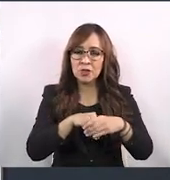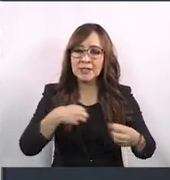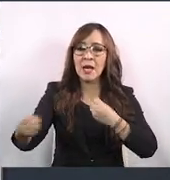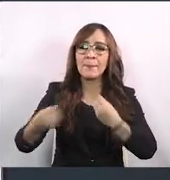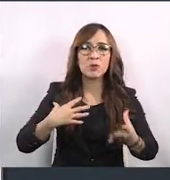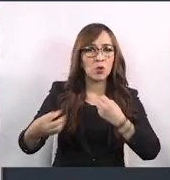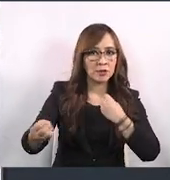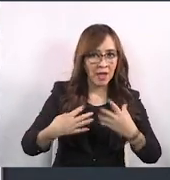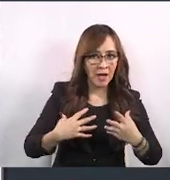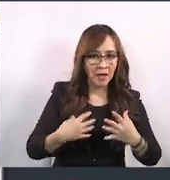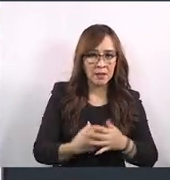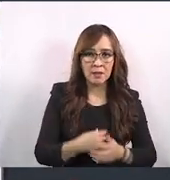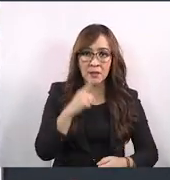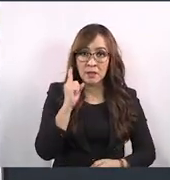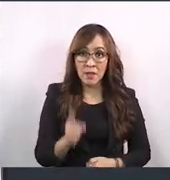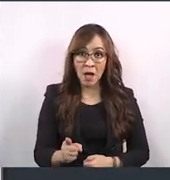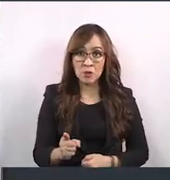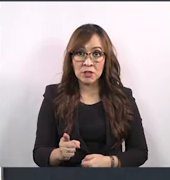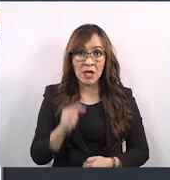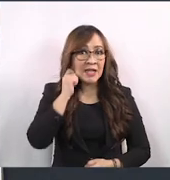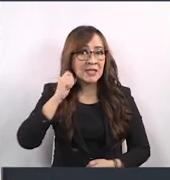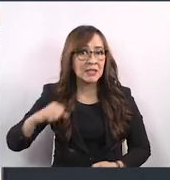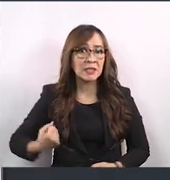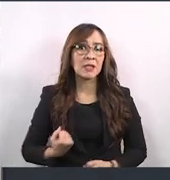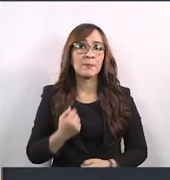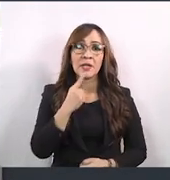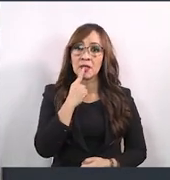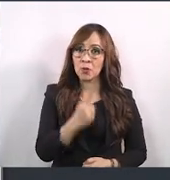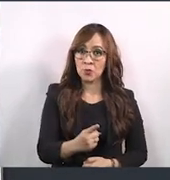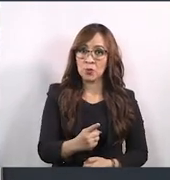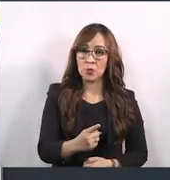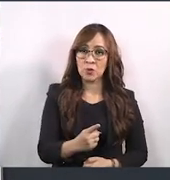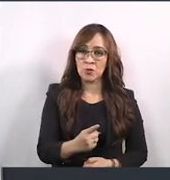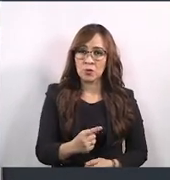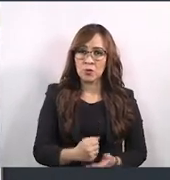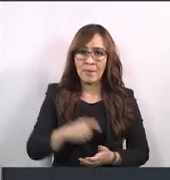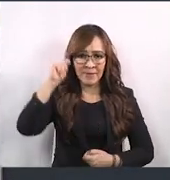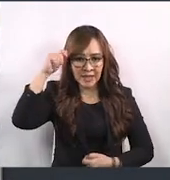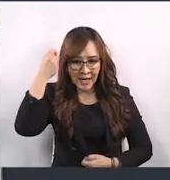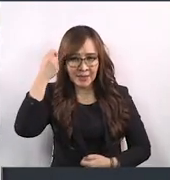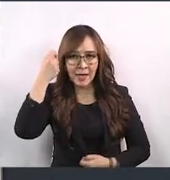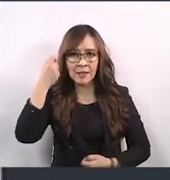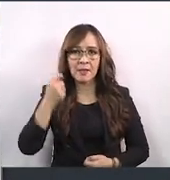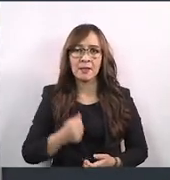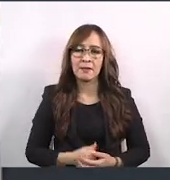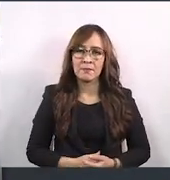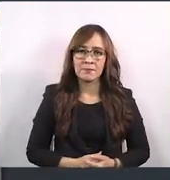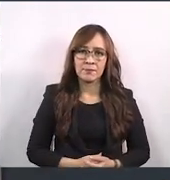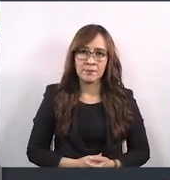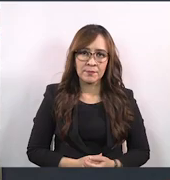Hai harusnya istri kalau menegor kamu jangan serakah Hai musuhnya kan Isabel mengingatkan